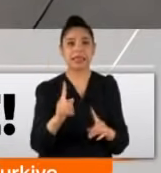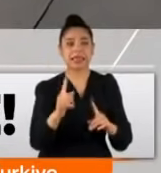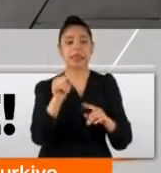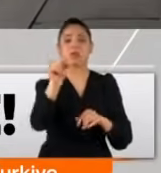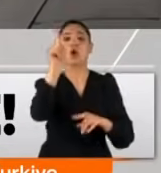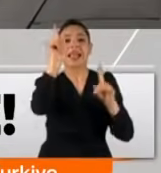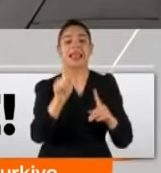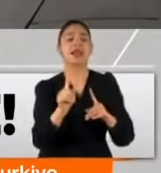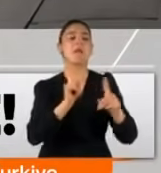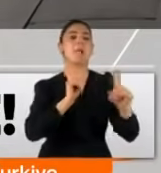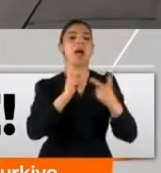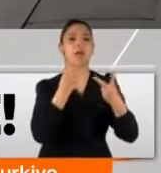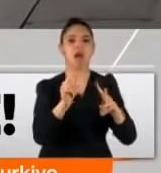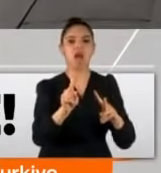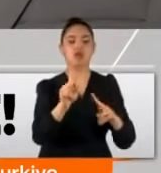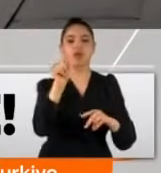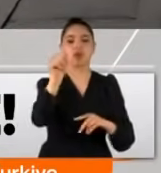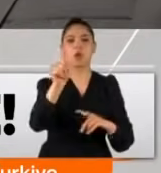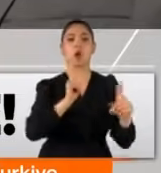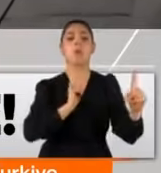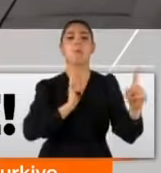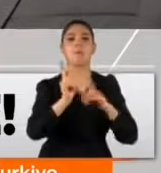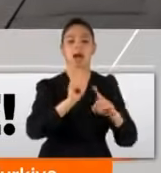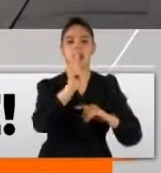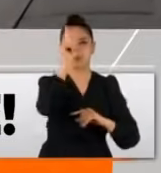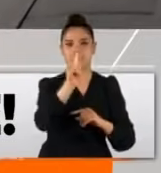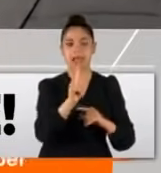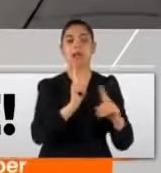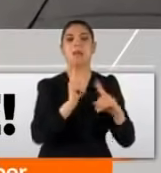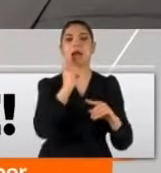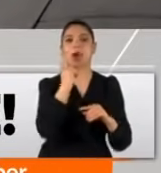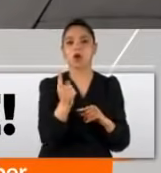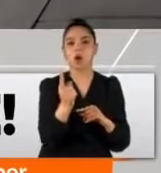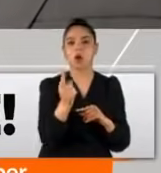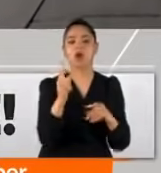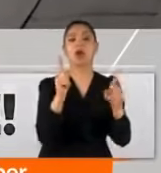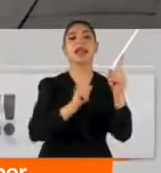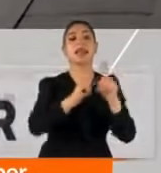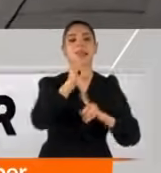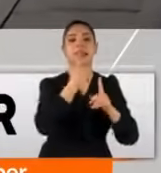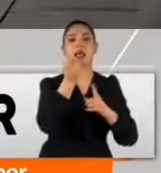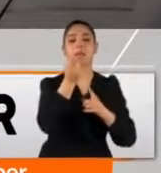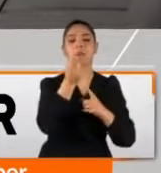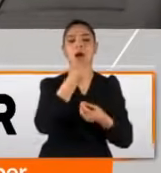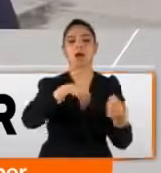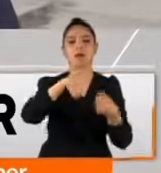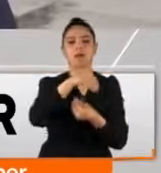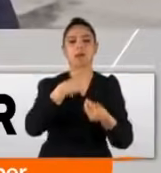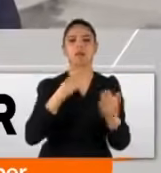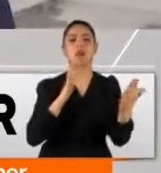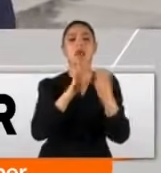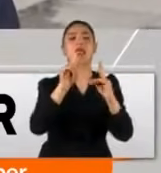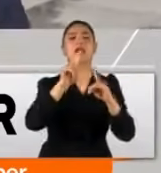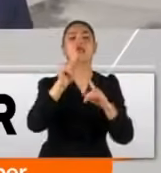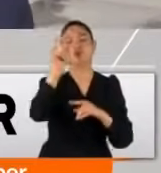ilk dava, mahkemede açmış olduğumuz davada kripto cinsinden TL karşılığı olarak istedik.